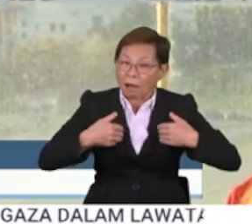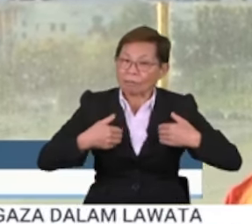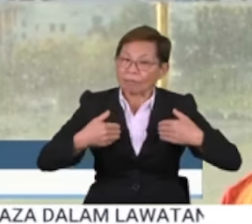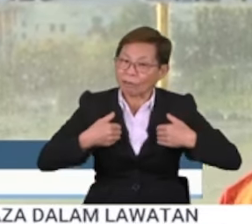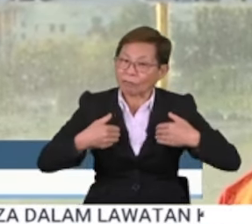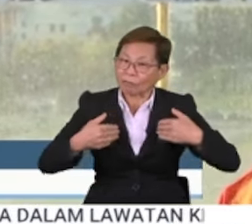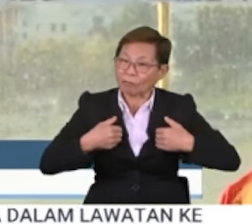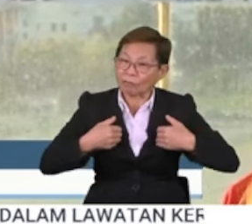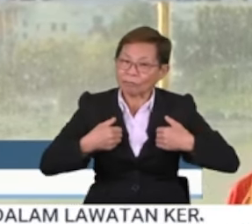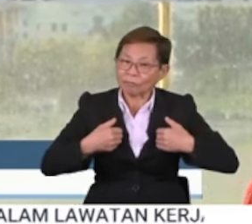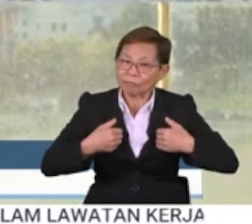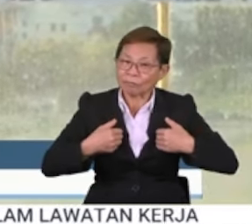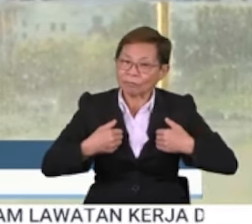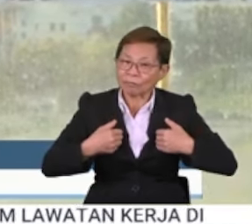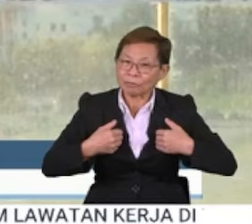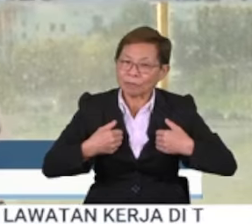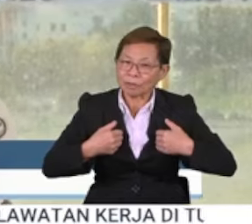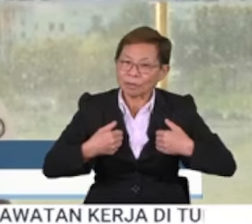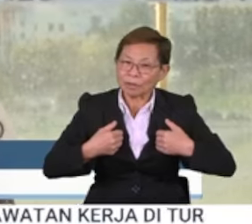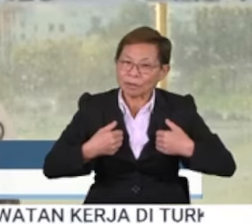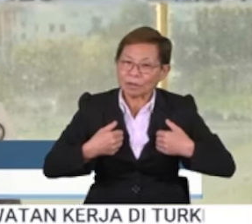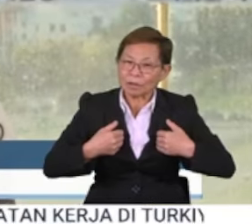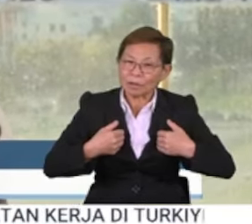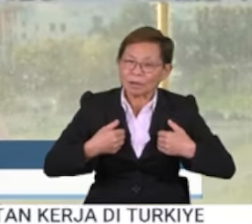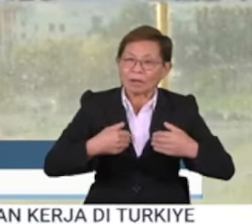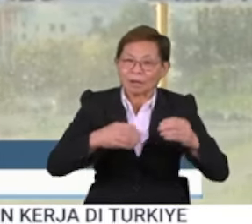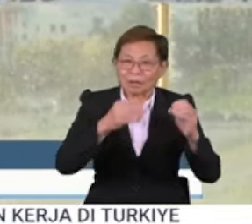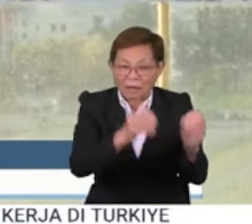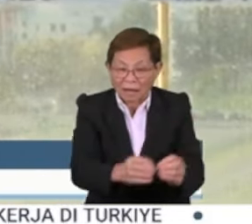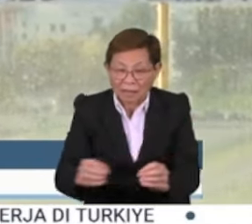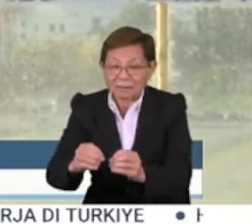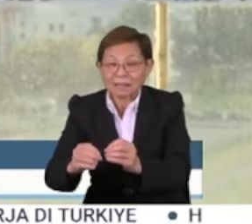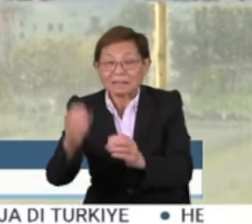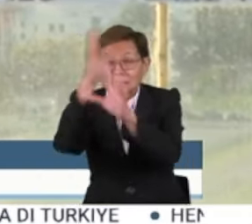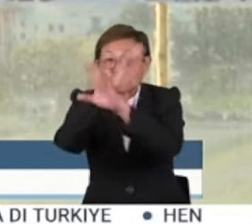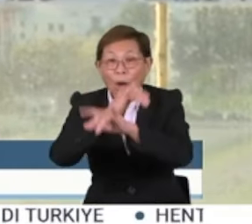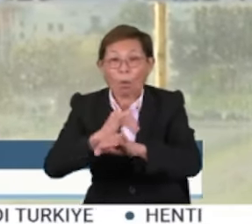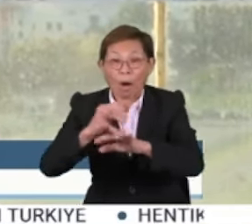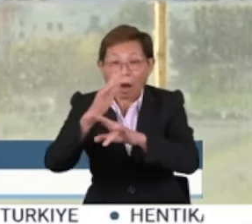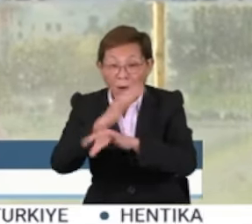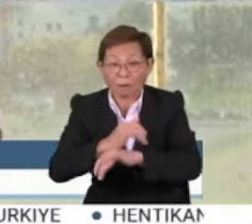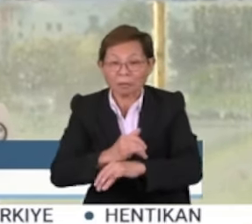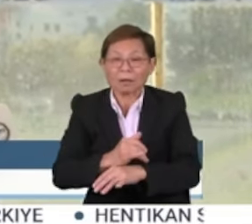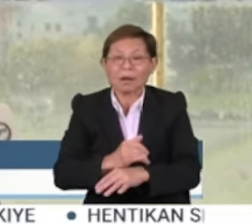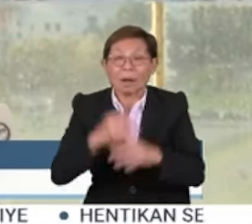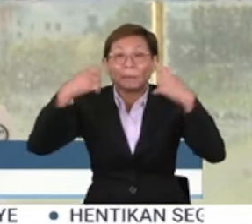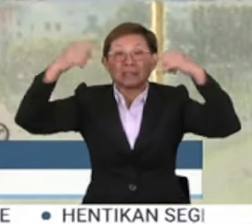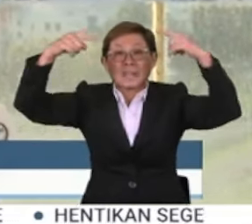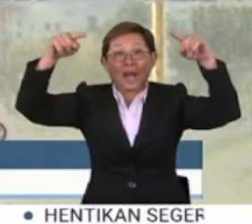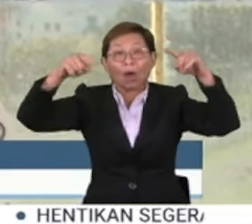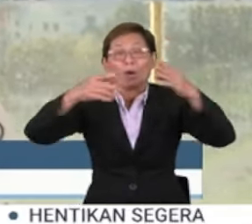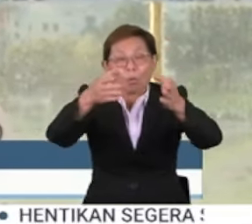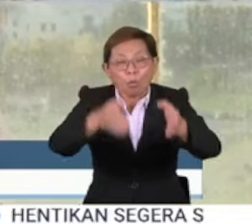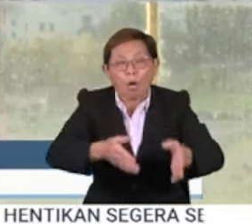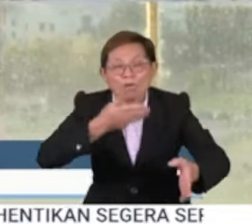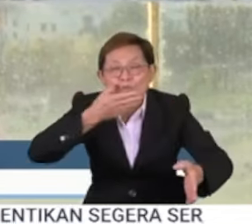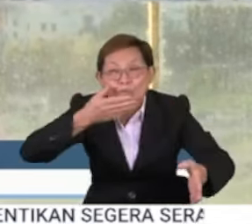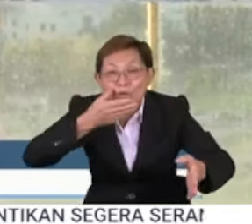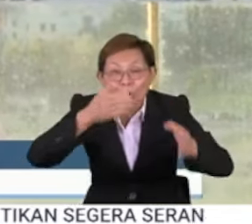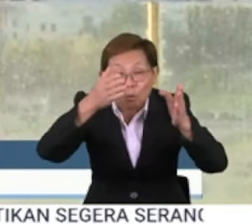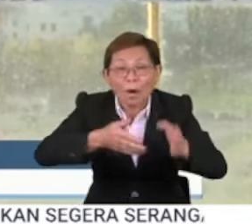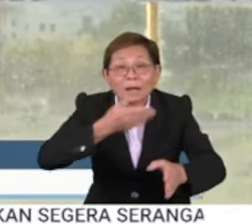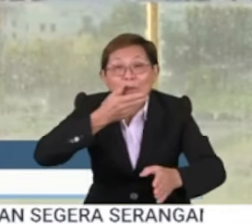seperti Tegas Tabung Ekonomi Gagasan Sarawak yang berjaya telah melahirkan ramai warga muda, warga